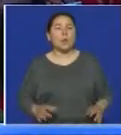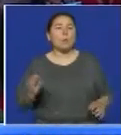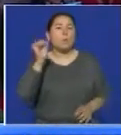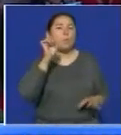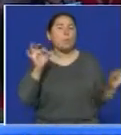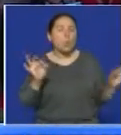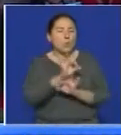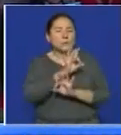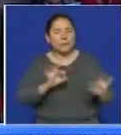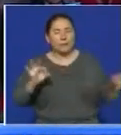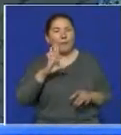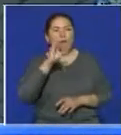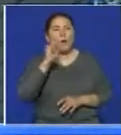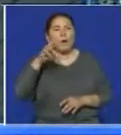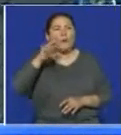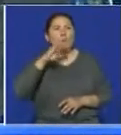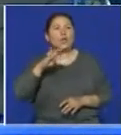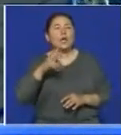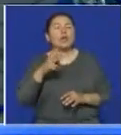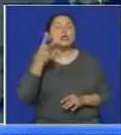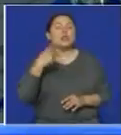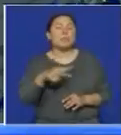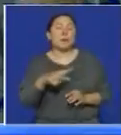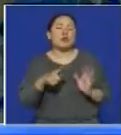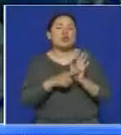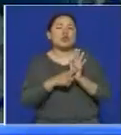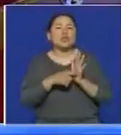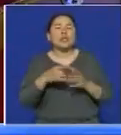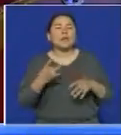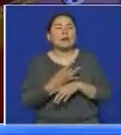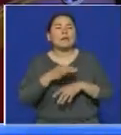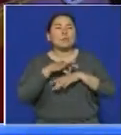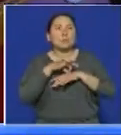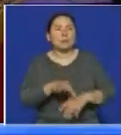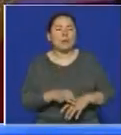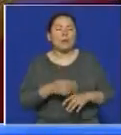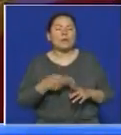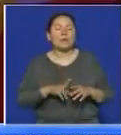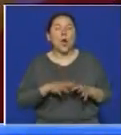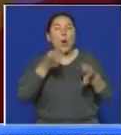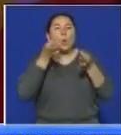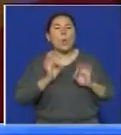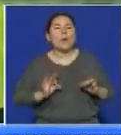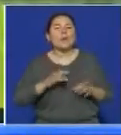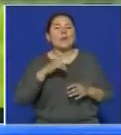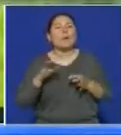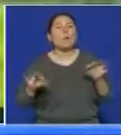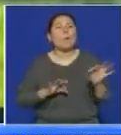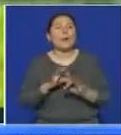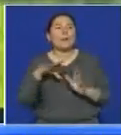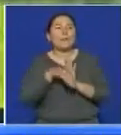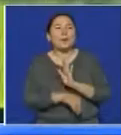Музыкалық вояж ән байқауы бұл 27-ші рет өткізілді. Ұйымдастырушылардың айтуынша, өнер додасының ауқымы жыл санап кеңейіп